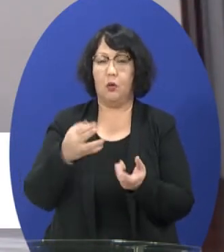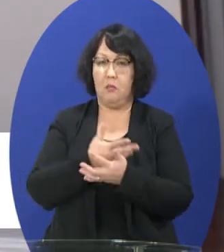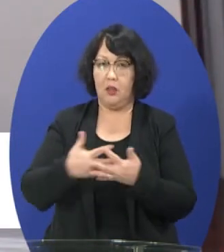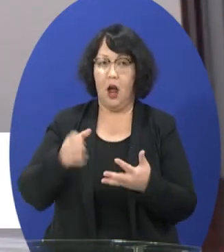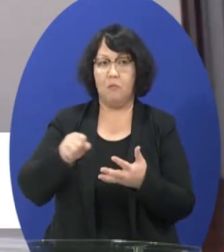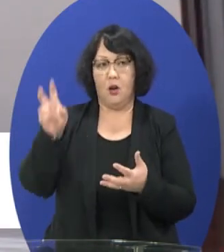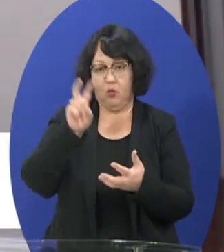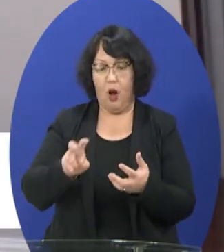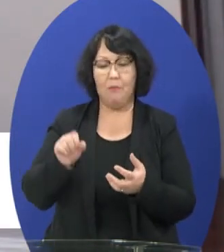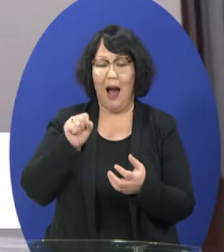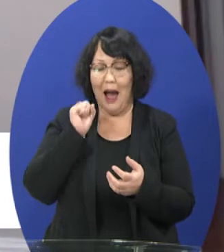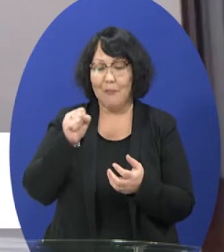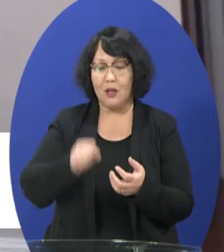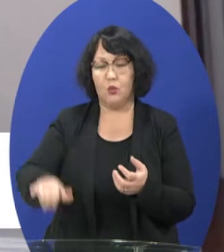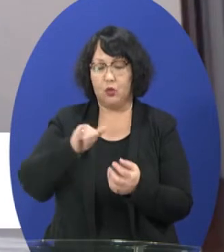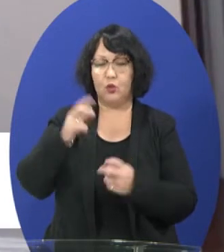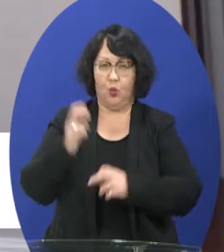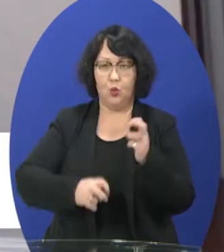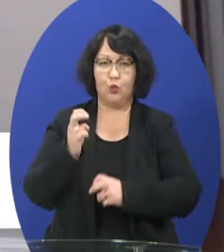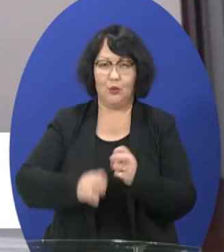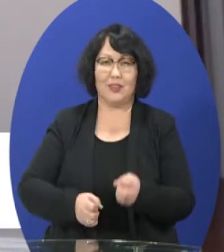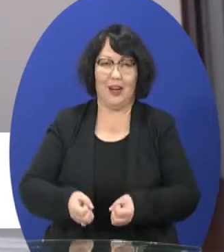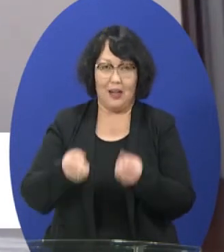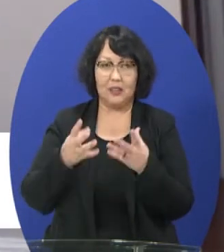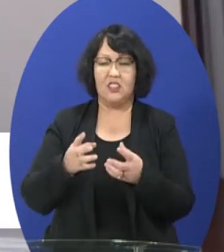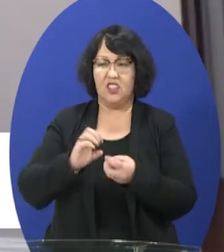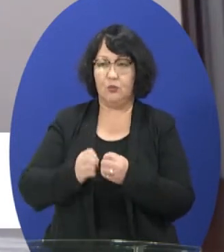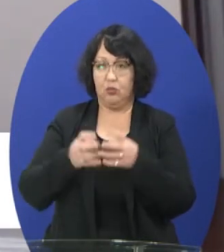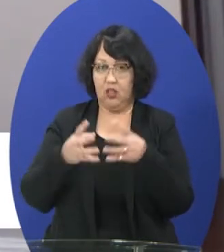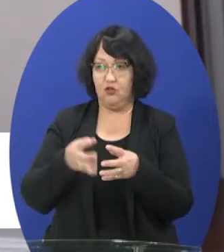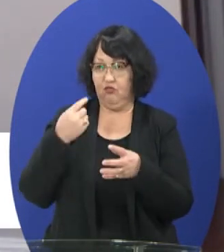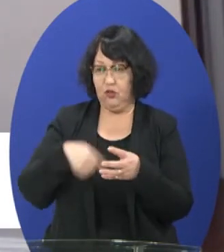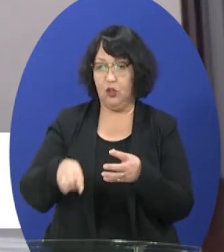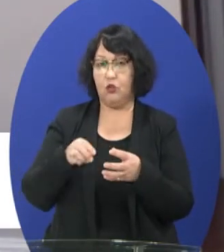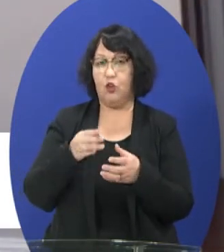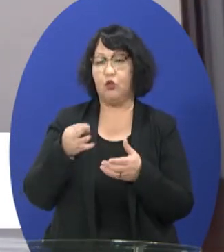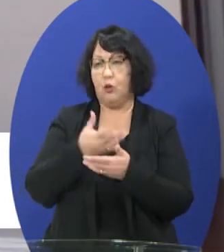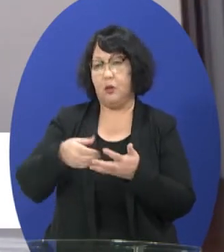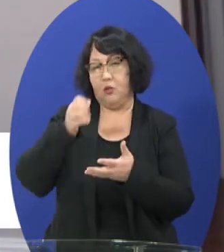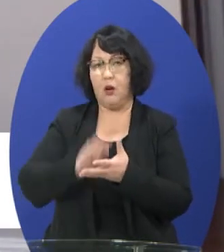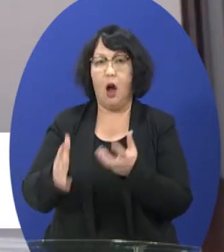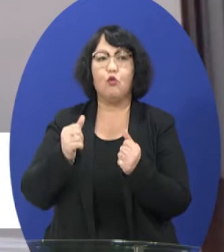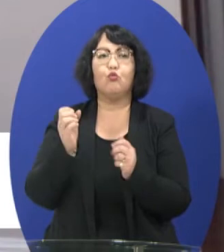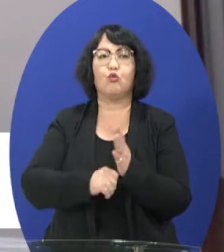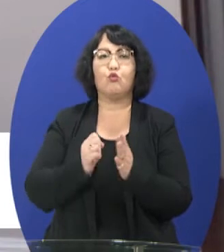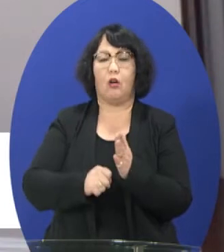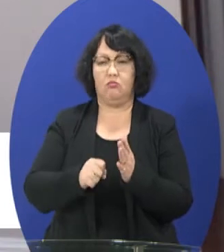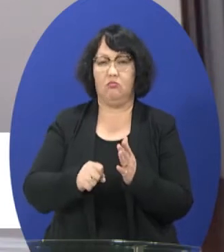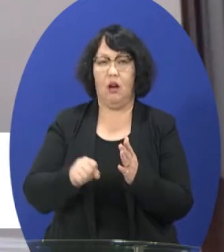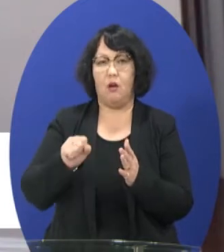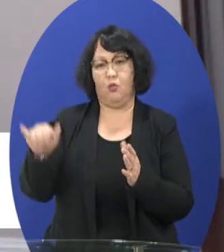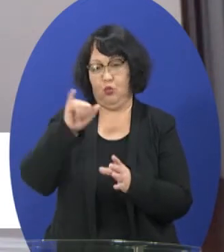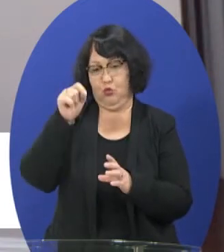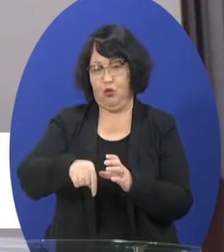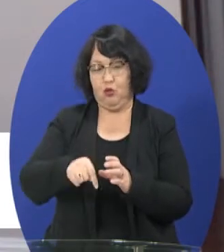Америкт үйлдвэрлэсэн Америк хийсэн төв тоног төхөөрөмж байх ёстой гэсэн заалт тэрэн дээр